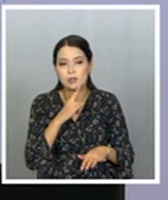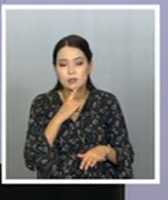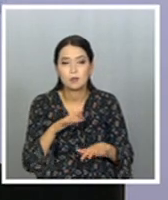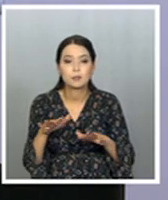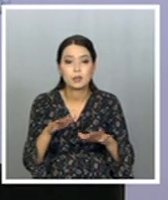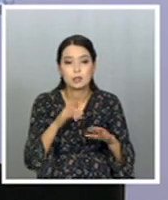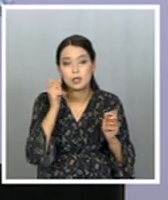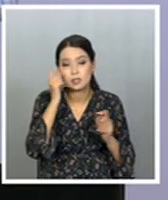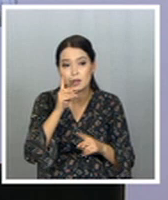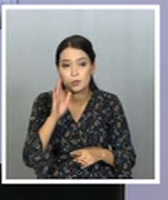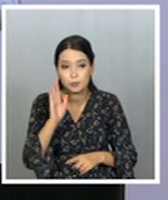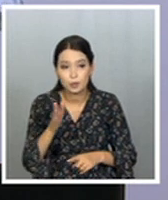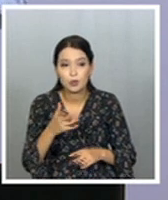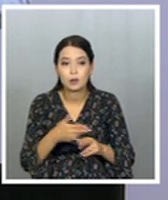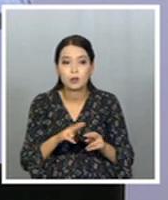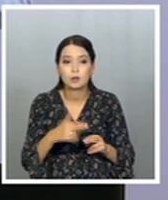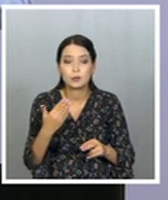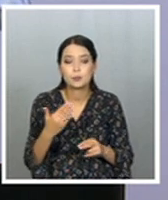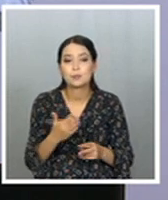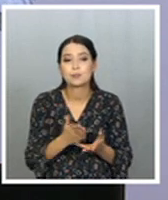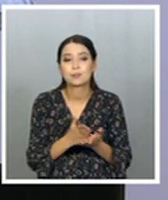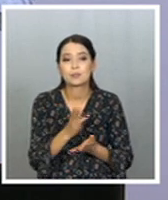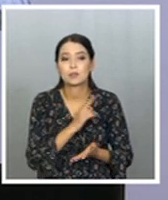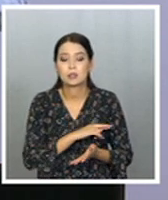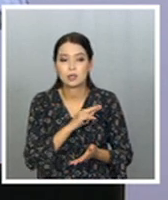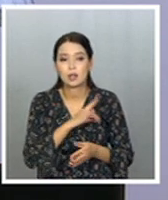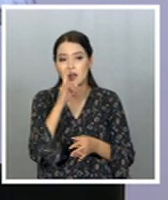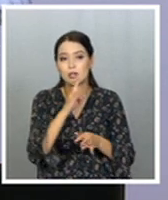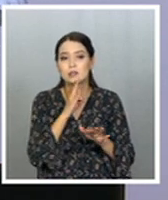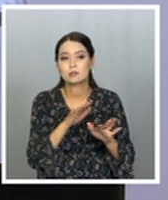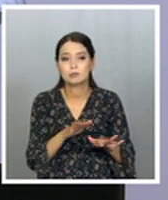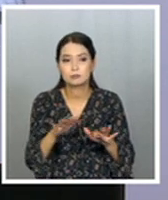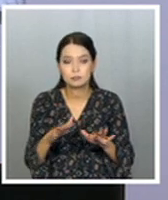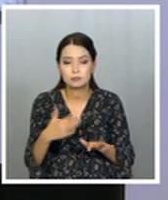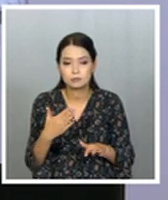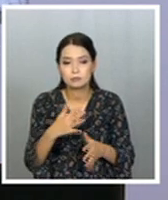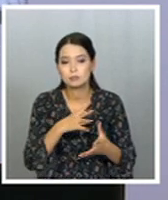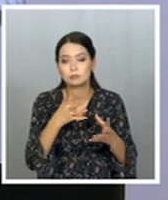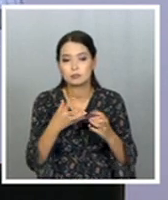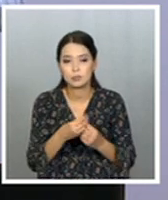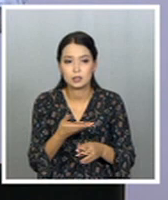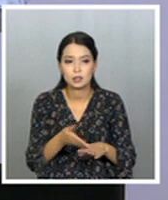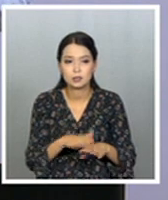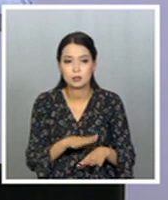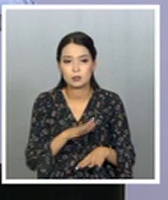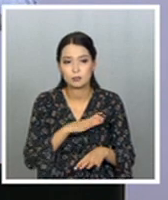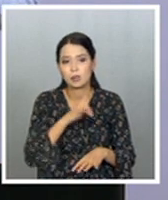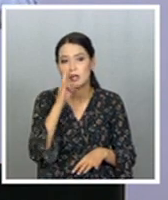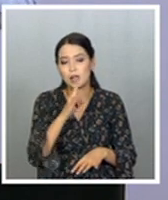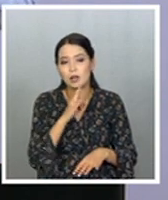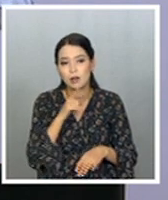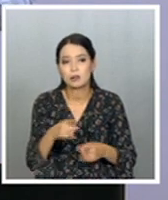тоқталатын болсақ, отаршылдық саясат кезінде қазақ жерлері әкімшілік аймақтарға бөлініп кетті. Қазақ АКСР-ның